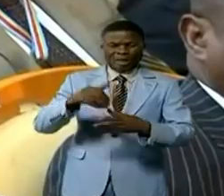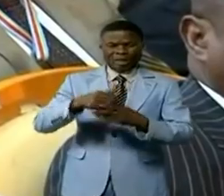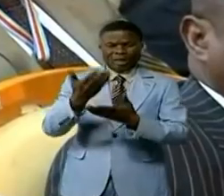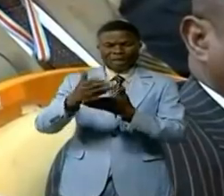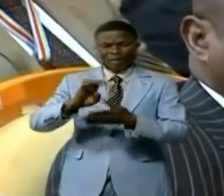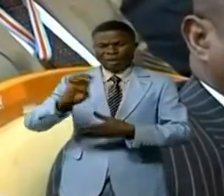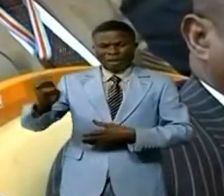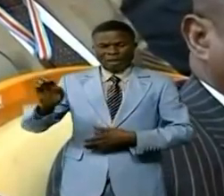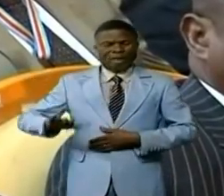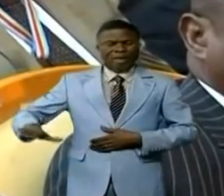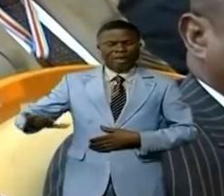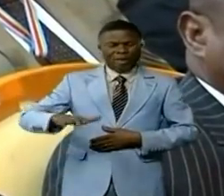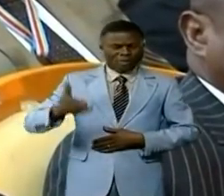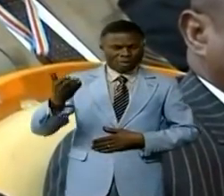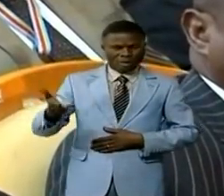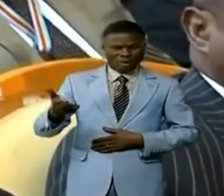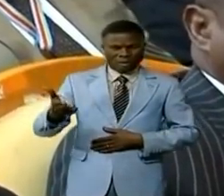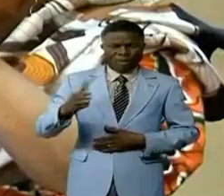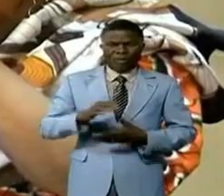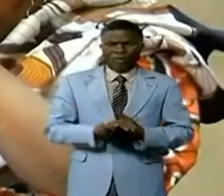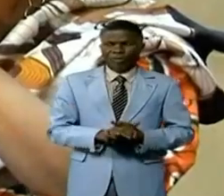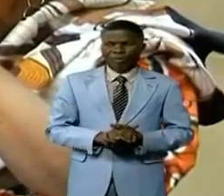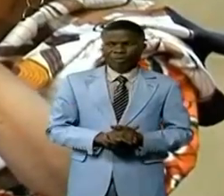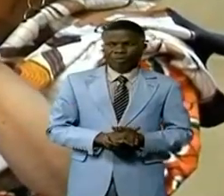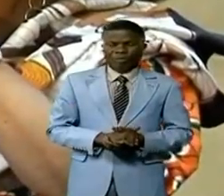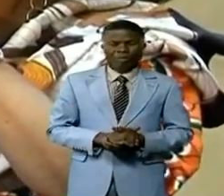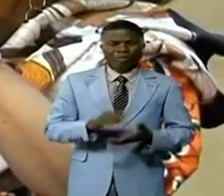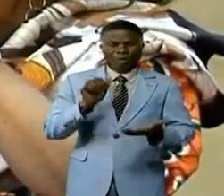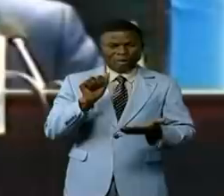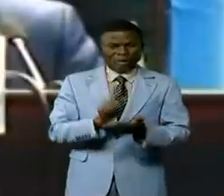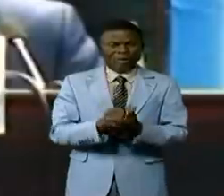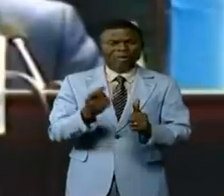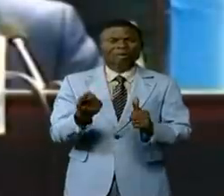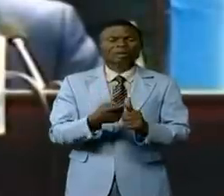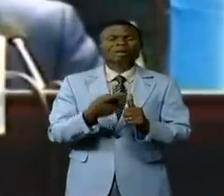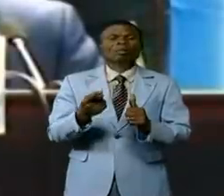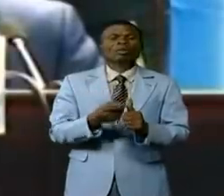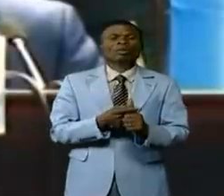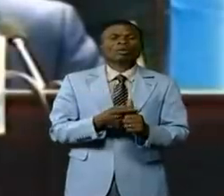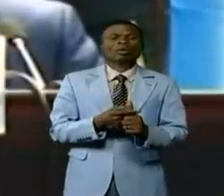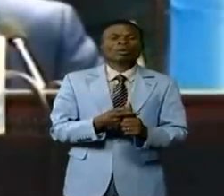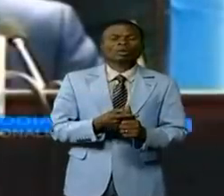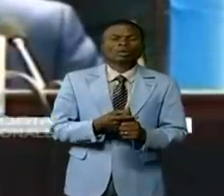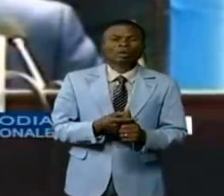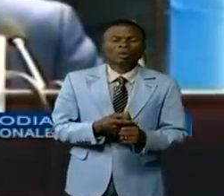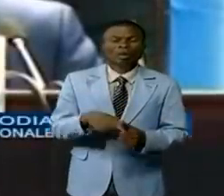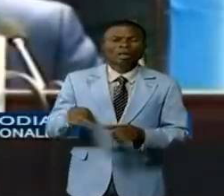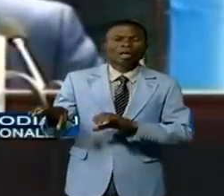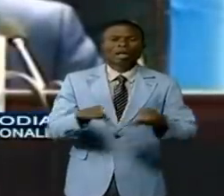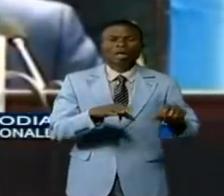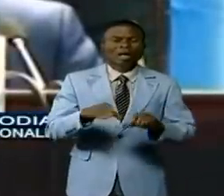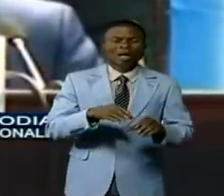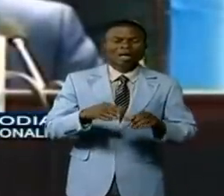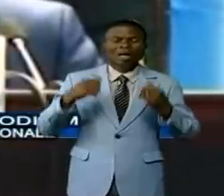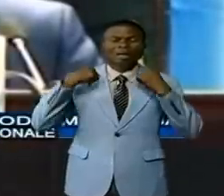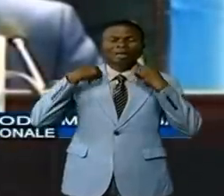certains parties du territoire national. Il s'agit notamment des actes de